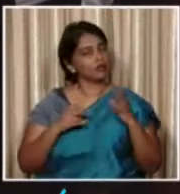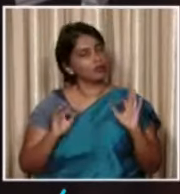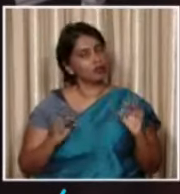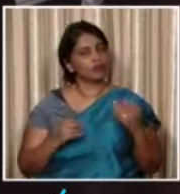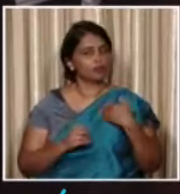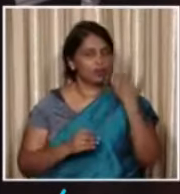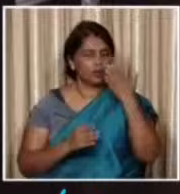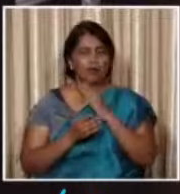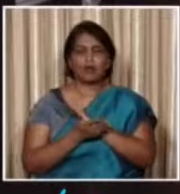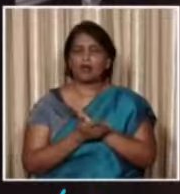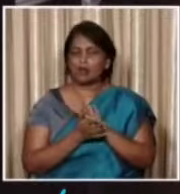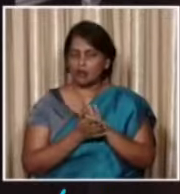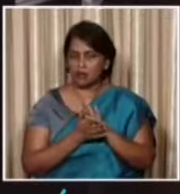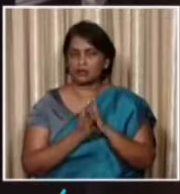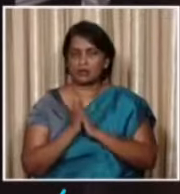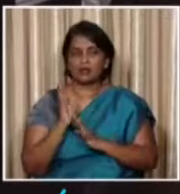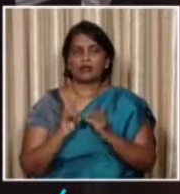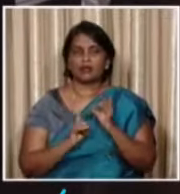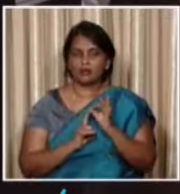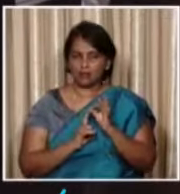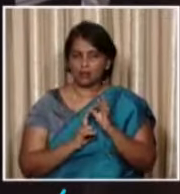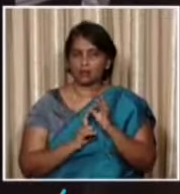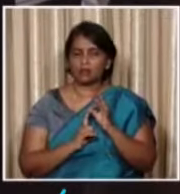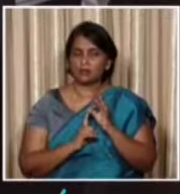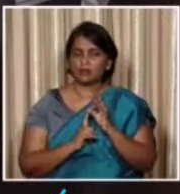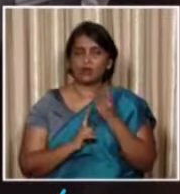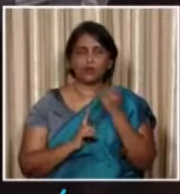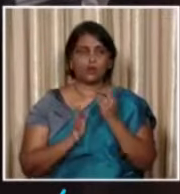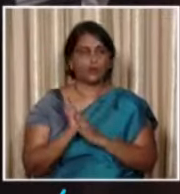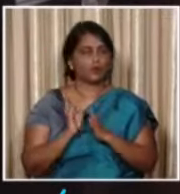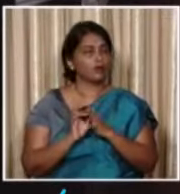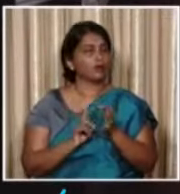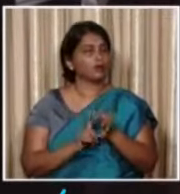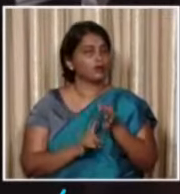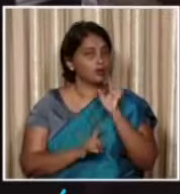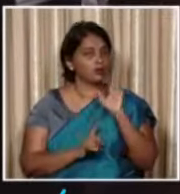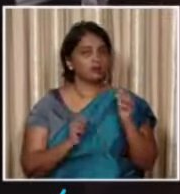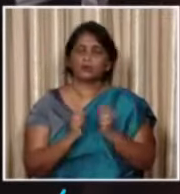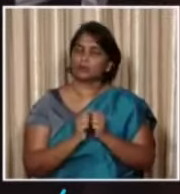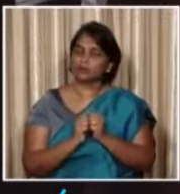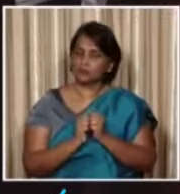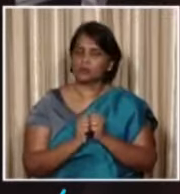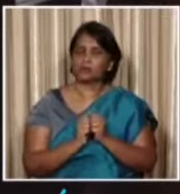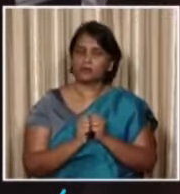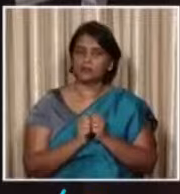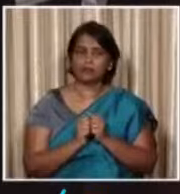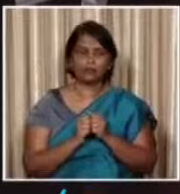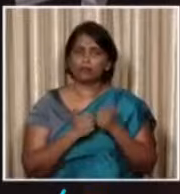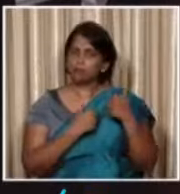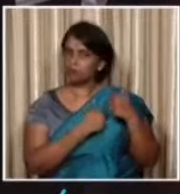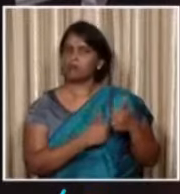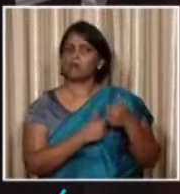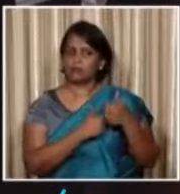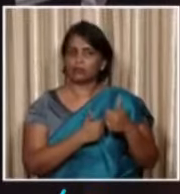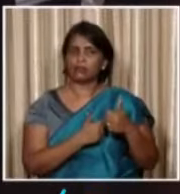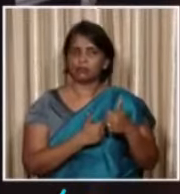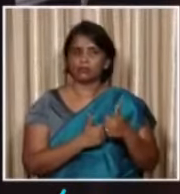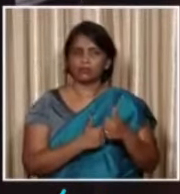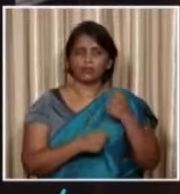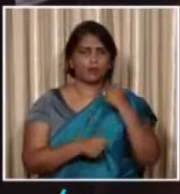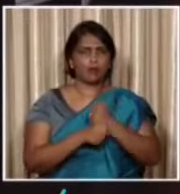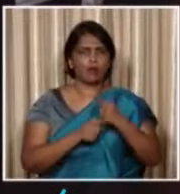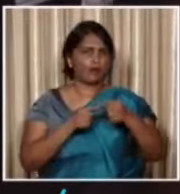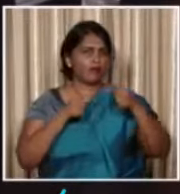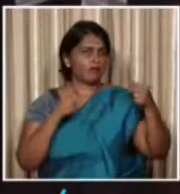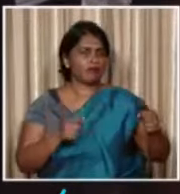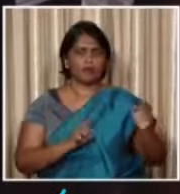දැක්ක හර්ෂ මන්ත්‍රීතුමා මුදල් කමිටුවේ සභාපතිවරයාට වැඩ කරනවා අපි ඒ ගැන අගය කරනවා අපිට ආණ්ඩුව දීපක්ෂයේ